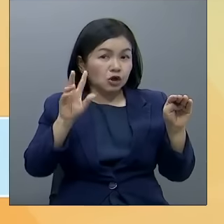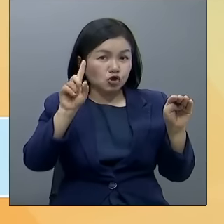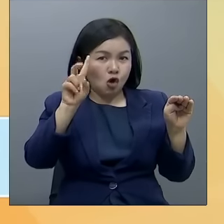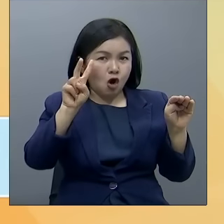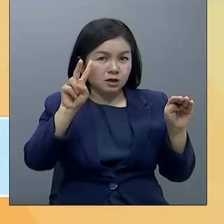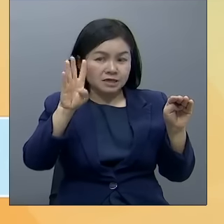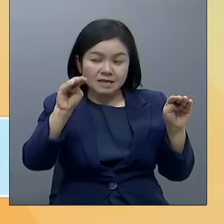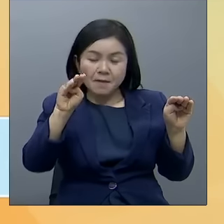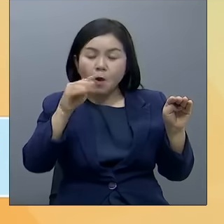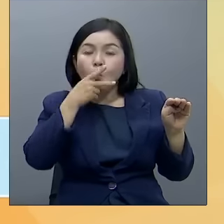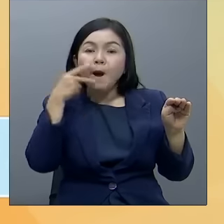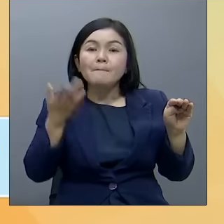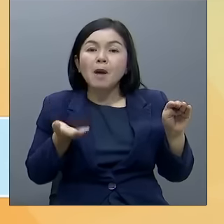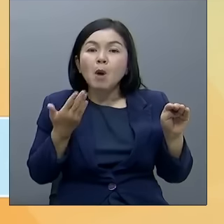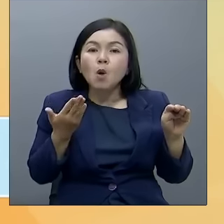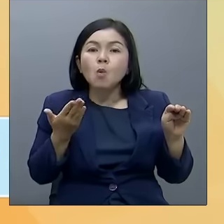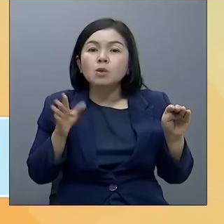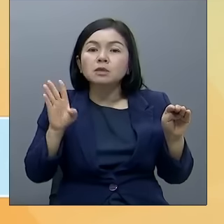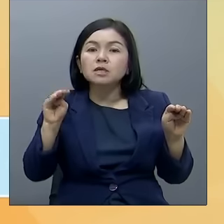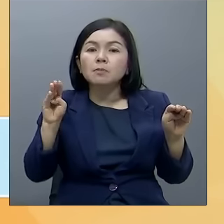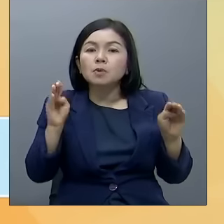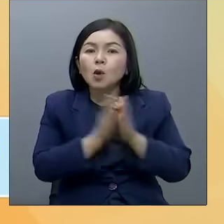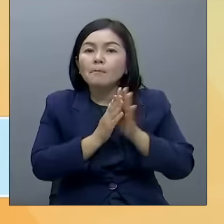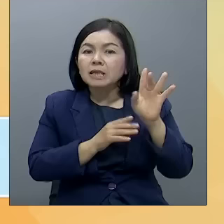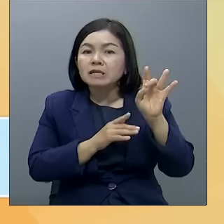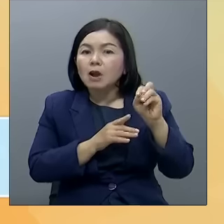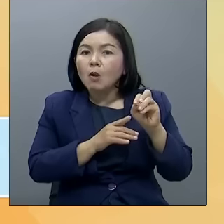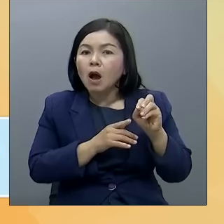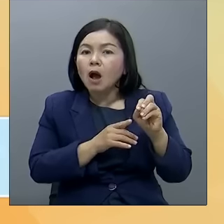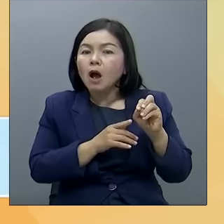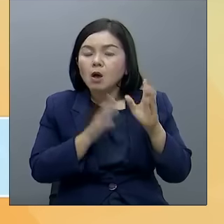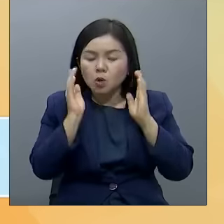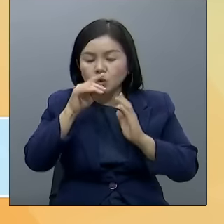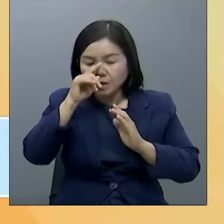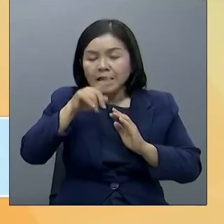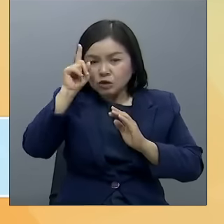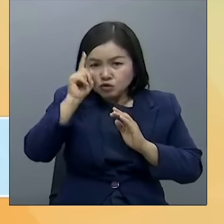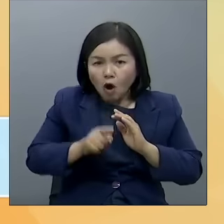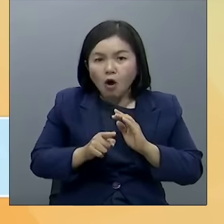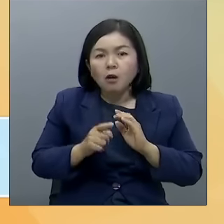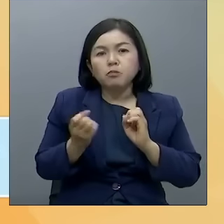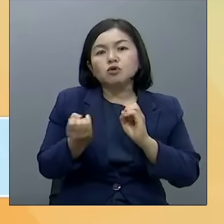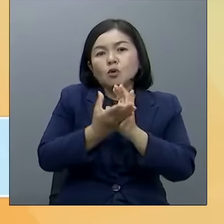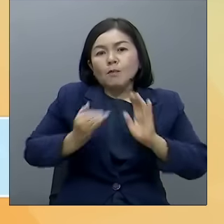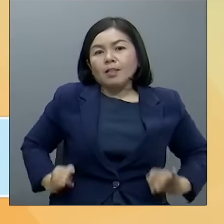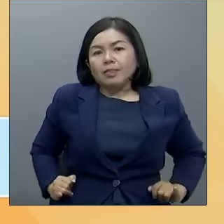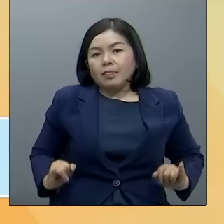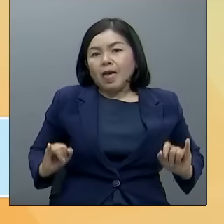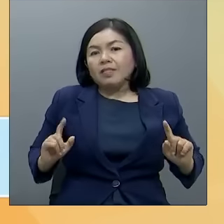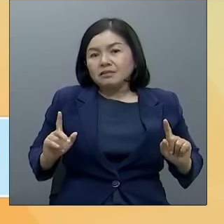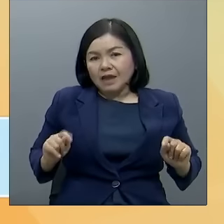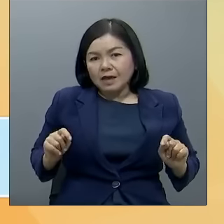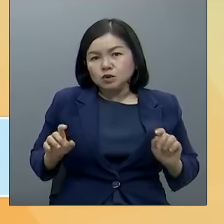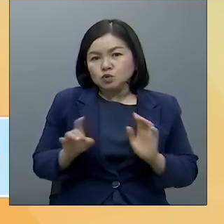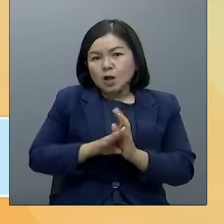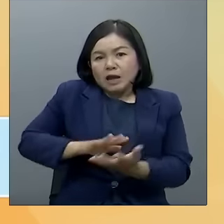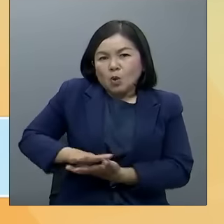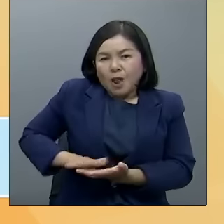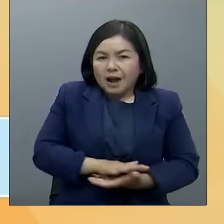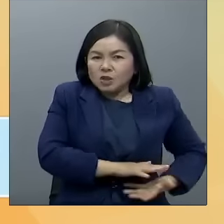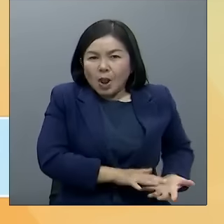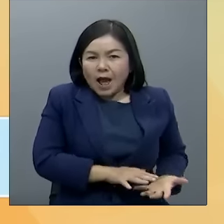คเบาหวาน ครับ นะครับ2สาเหตุนี้เป็นสาเหตุหลักที่ทำให้คนไทยต้องเข้าไตเรื้อรังสู่ระยะสุดท้ายจนต้องฟอกไต ความดันโลหิต